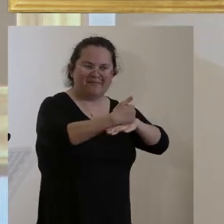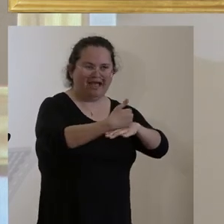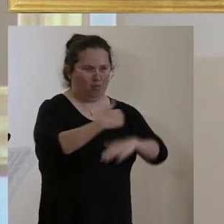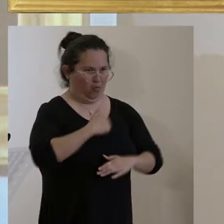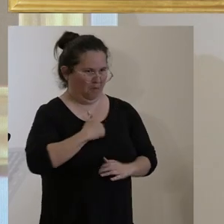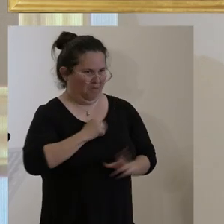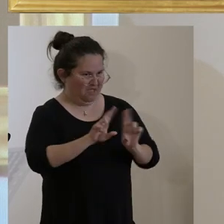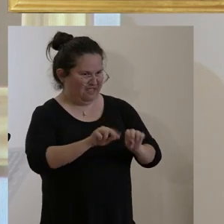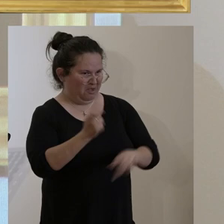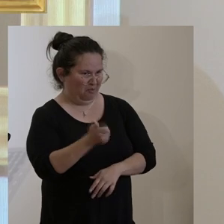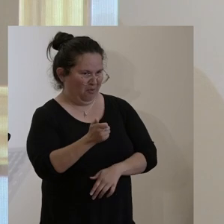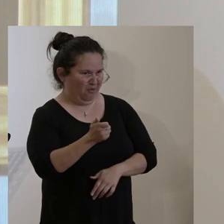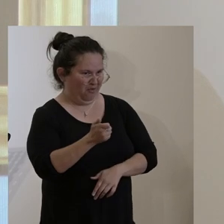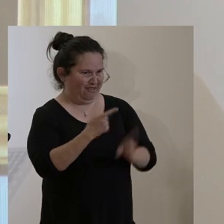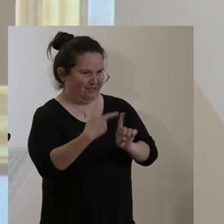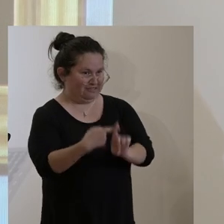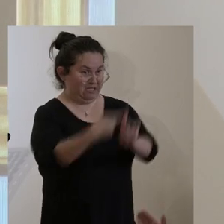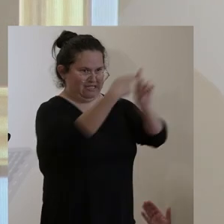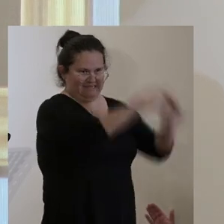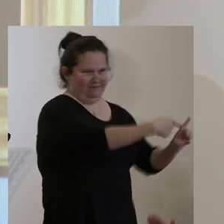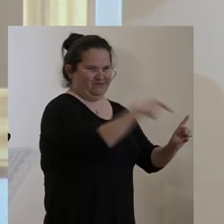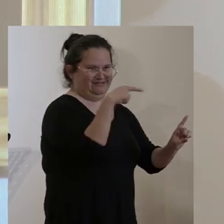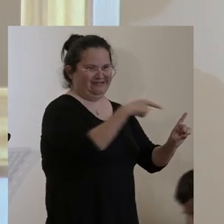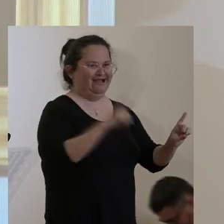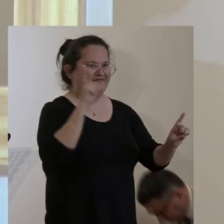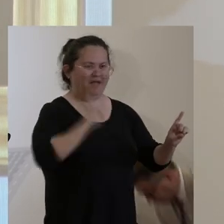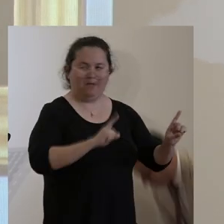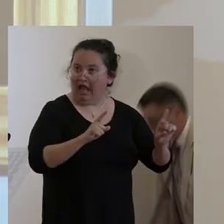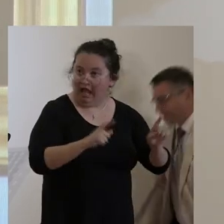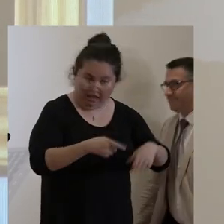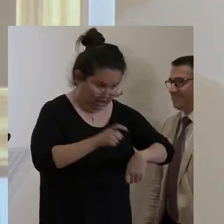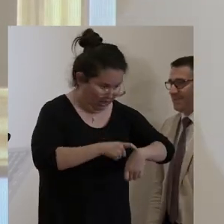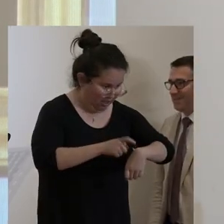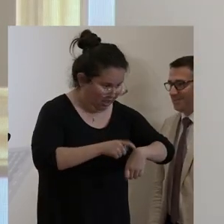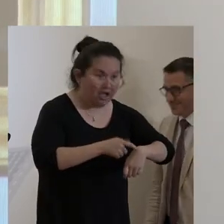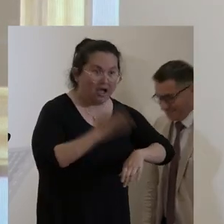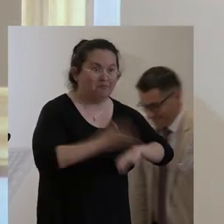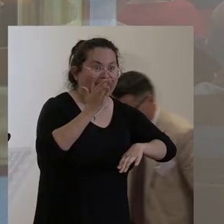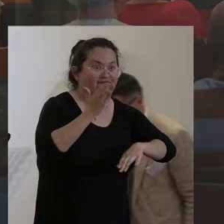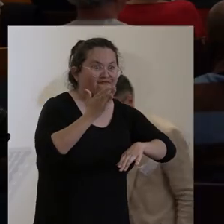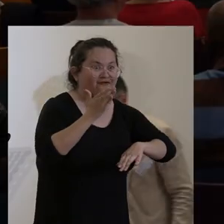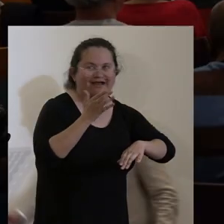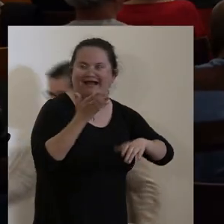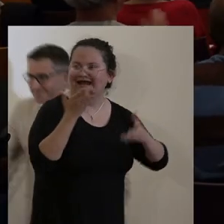œuvre ? Rien, visiblement, car j'ai dépassé mon temps. Mais je vous remercie.